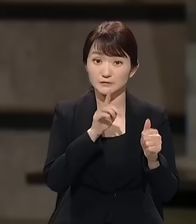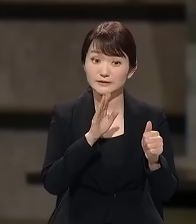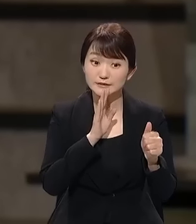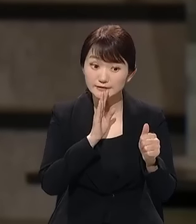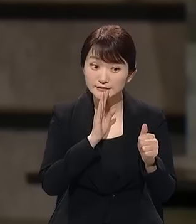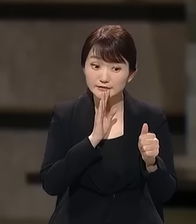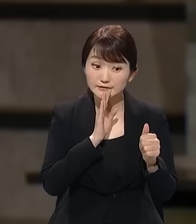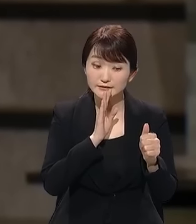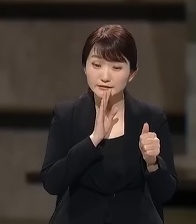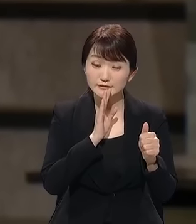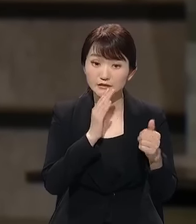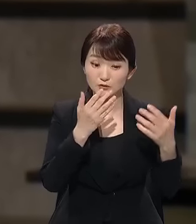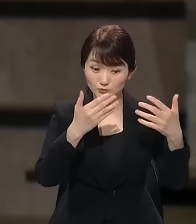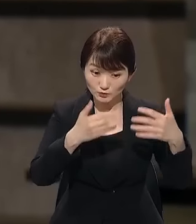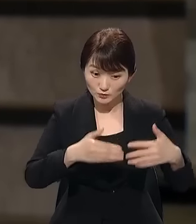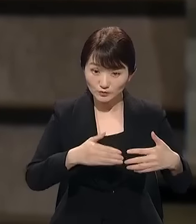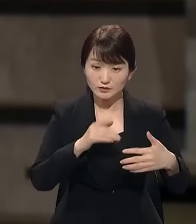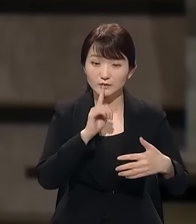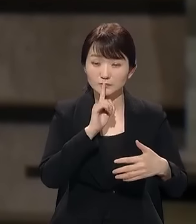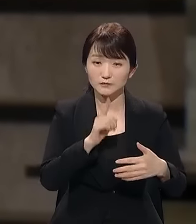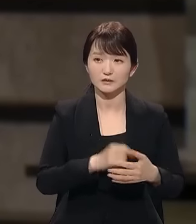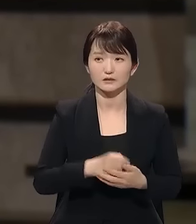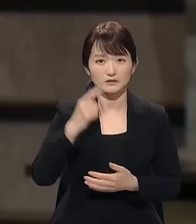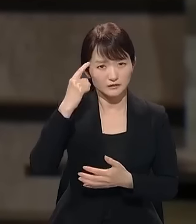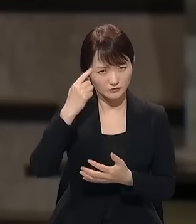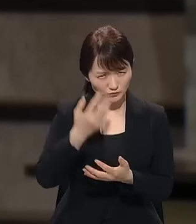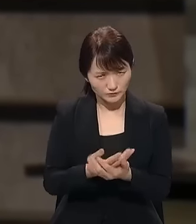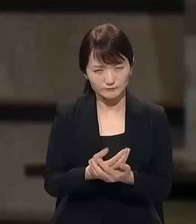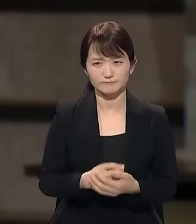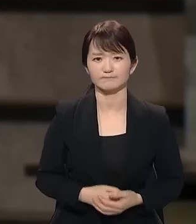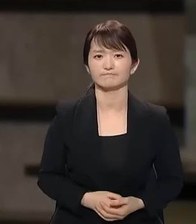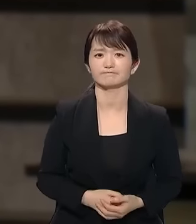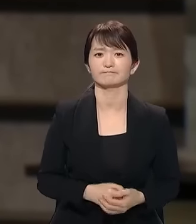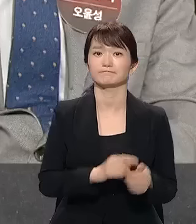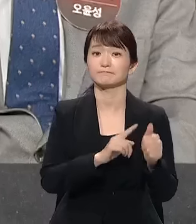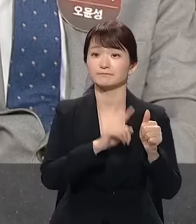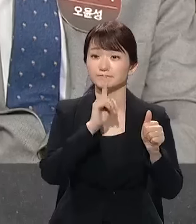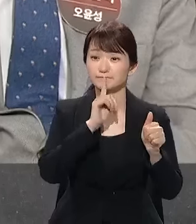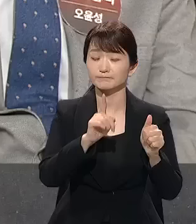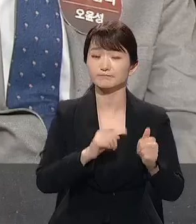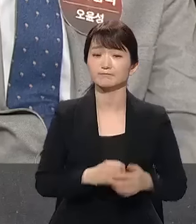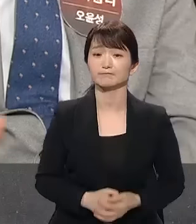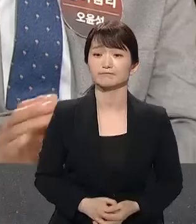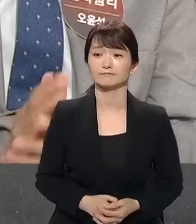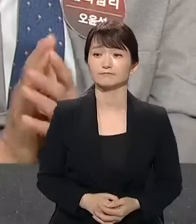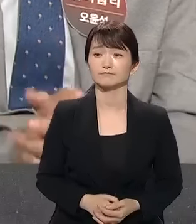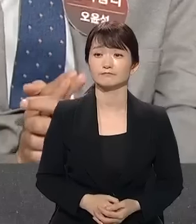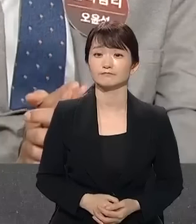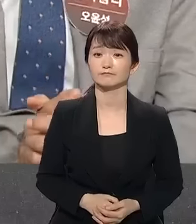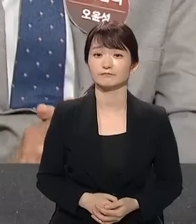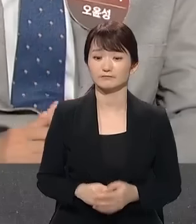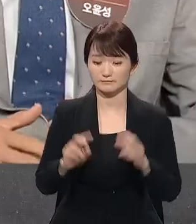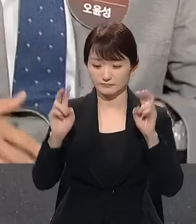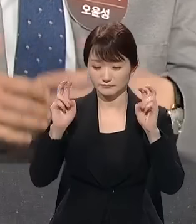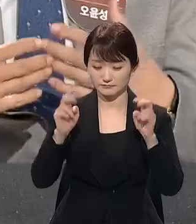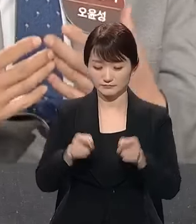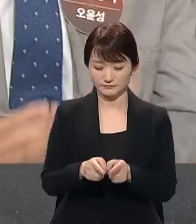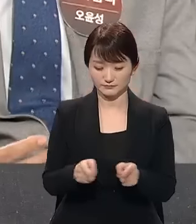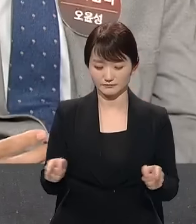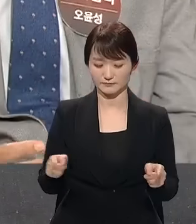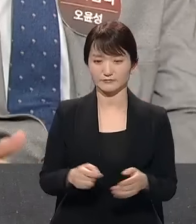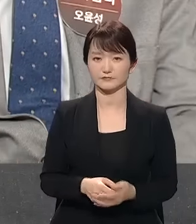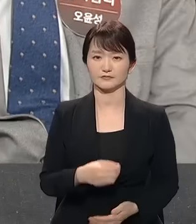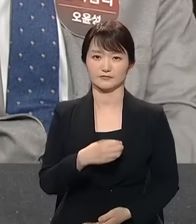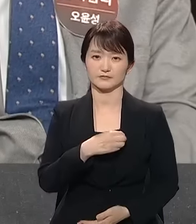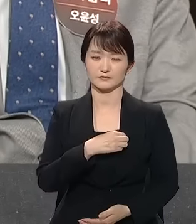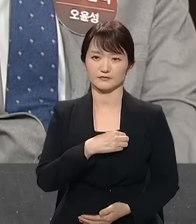가정하여서 말씀드리겠습니다. 좀 충격적이라서 이제 이분의 주장에 의하면 거기에 그 회사 1층이 회원들